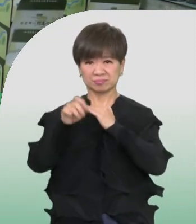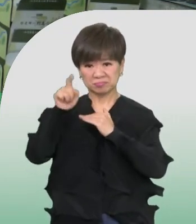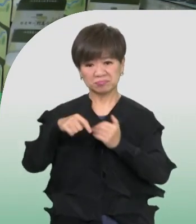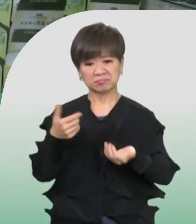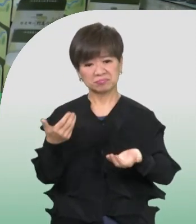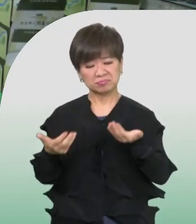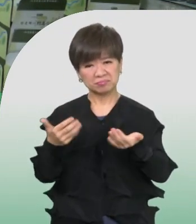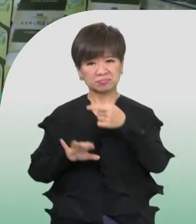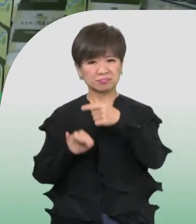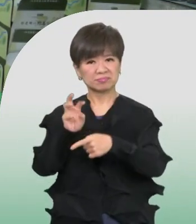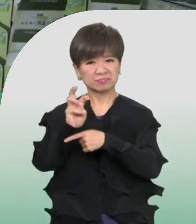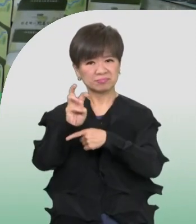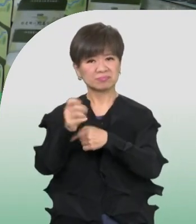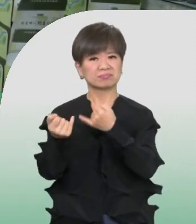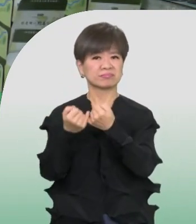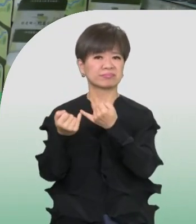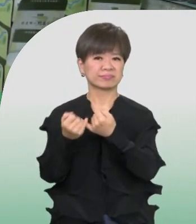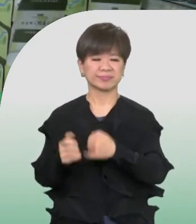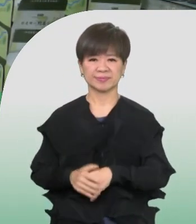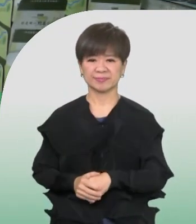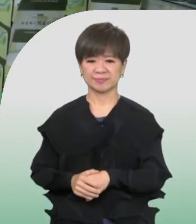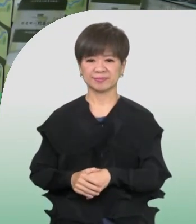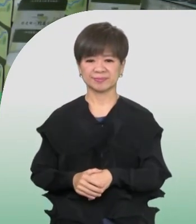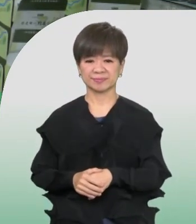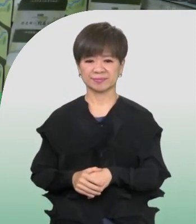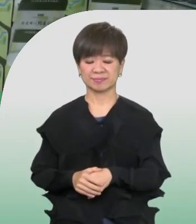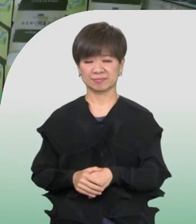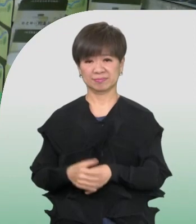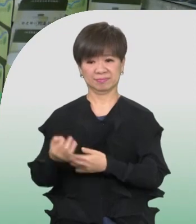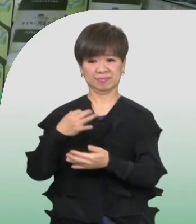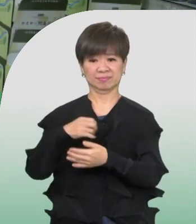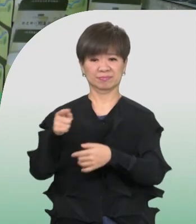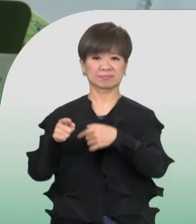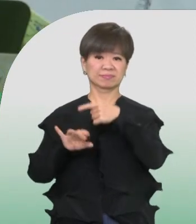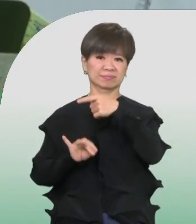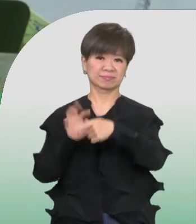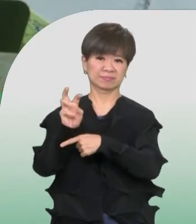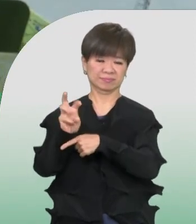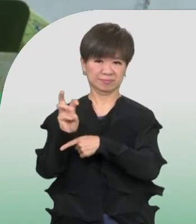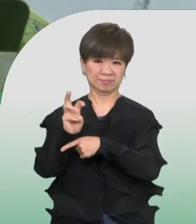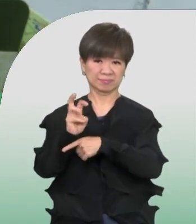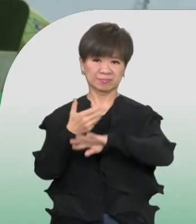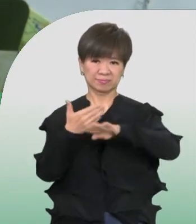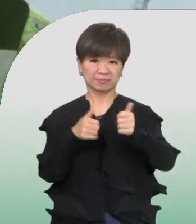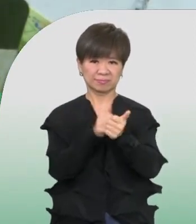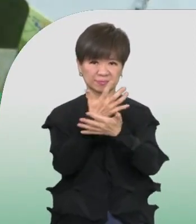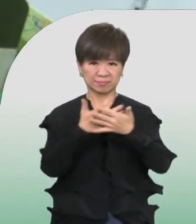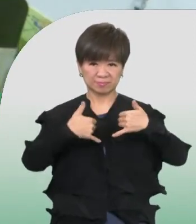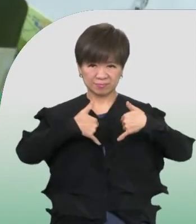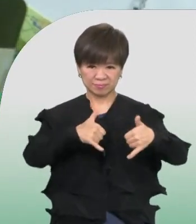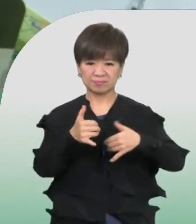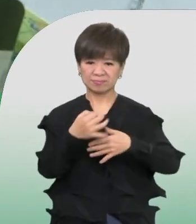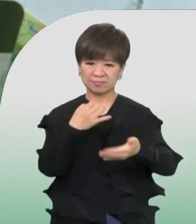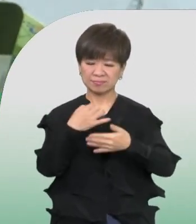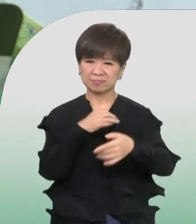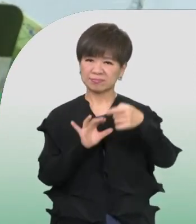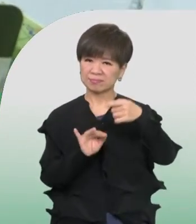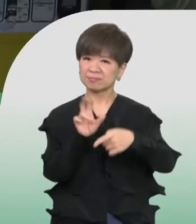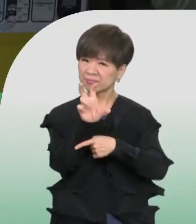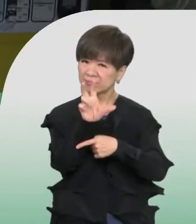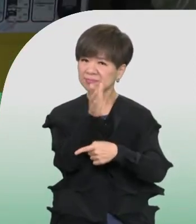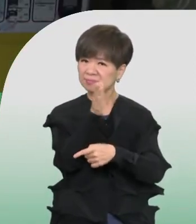又三，差不多三成订单停了哈，差不多买哈，其他呢全部靠立夏苗路都该买，差不多又七成